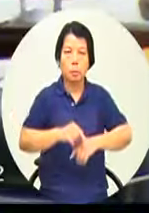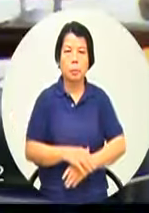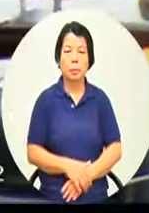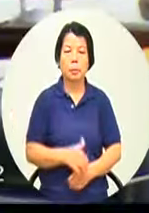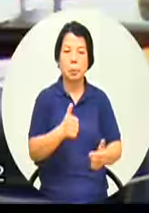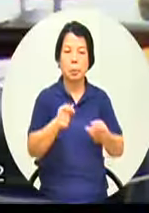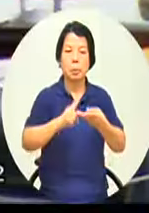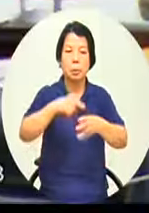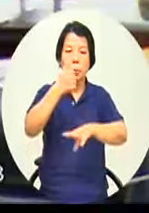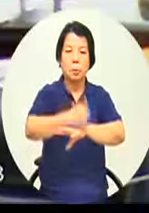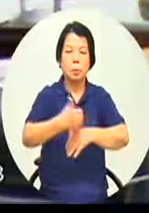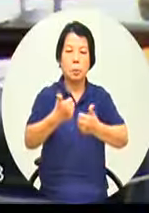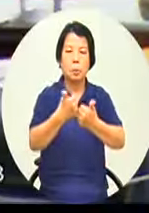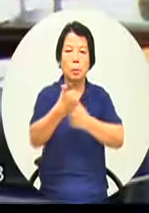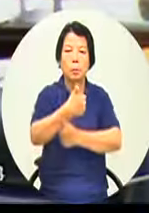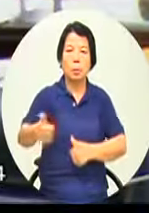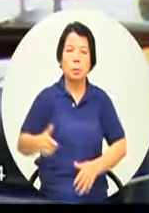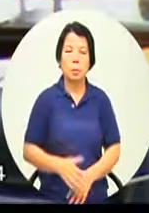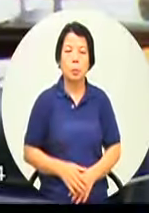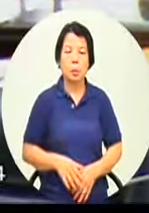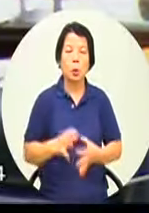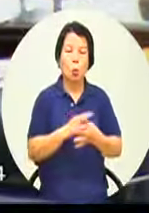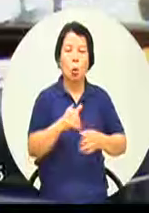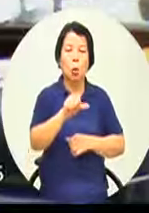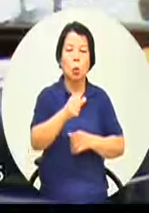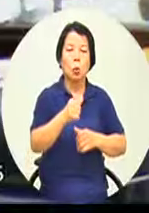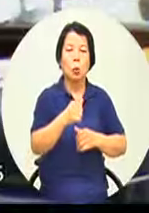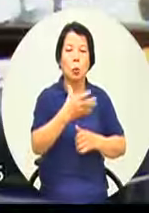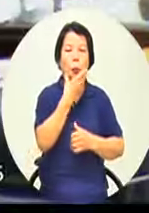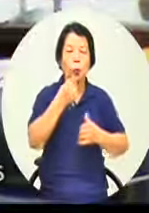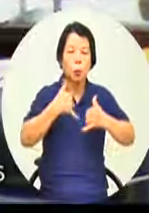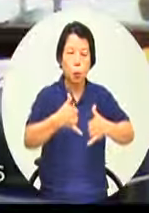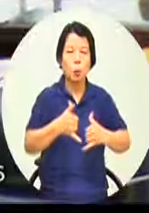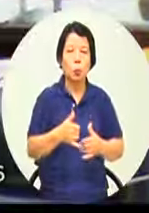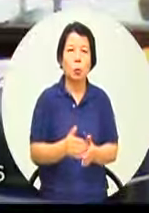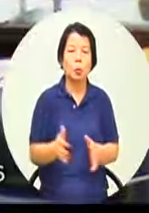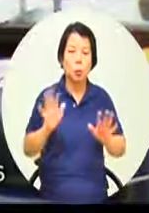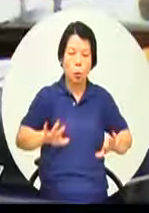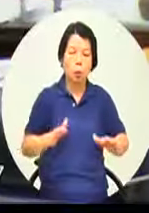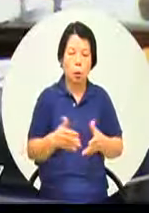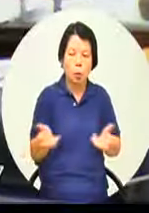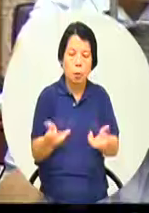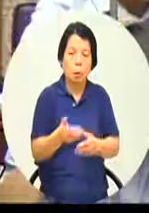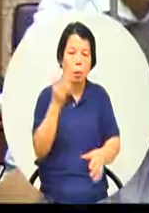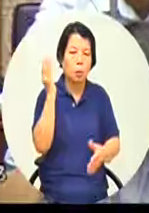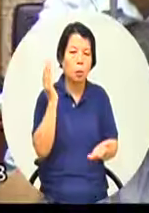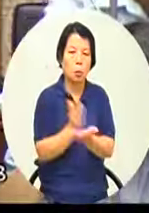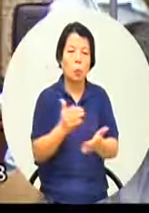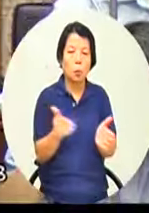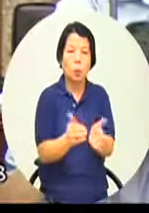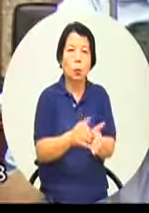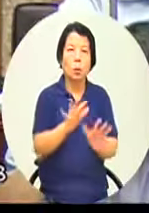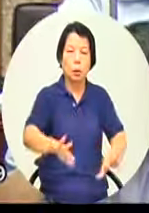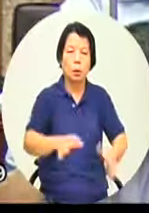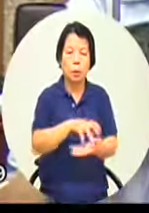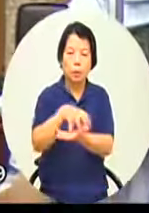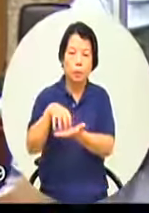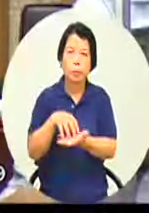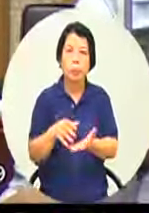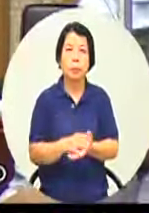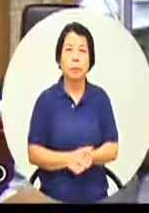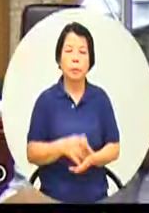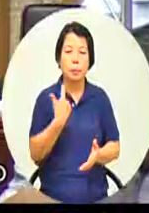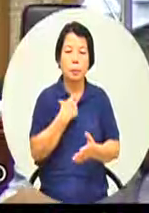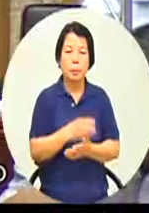谢主席，谢谢议员。有关于五福路的这一个部分的话，目前已经完工了，现在在办理